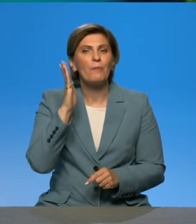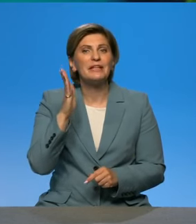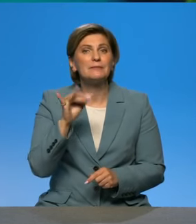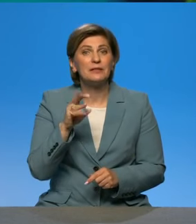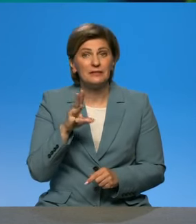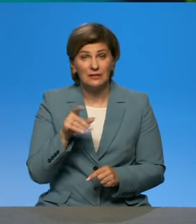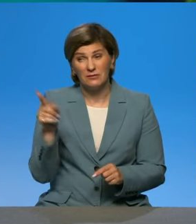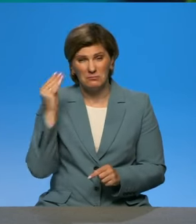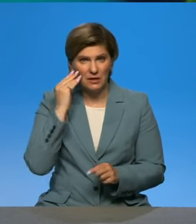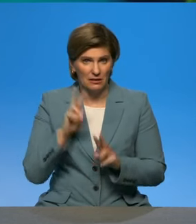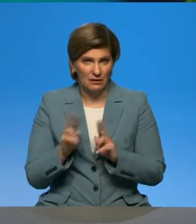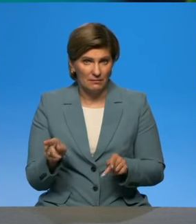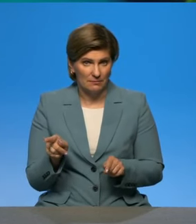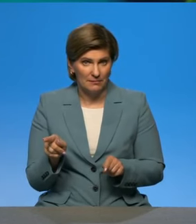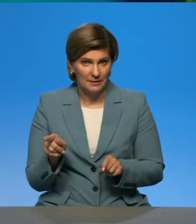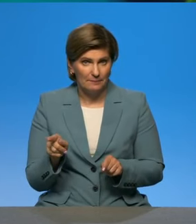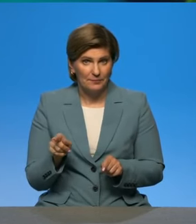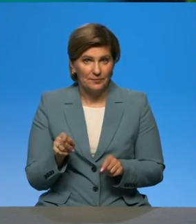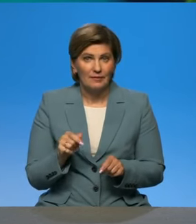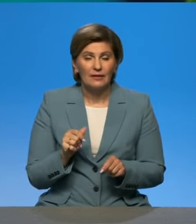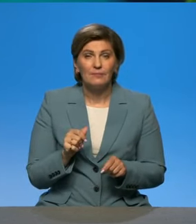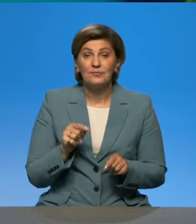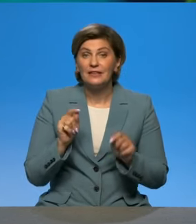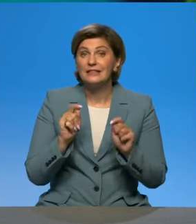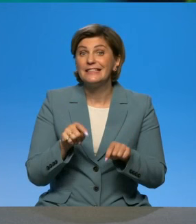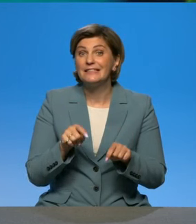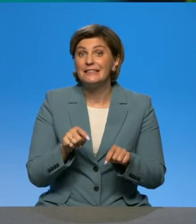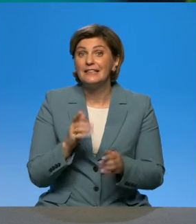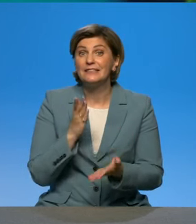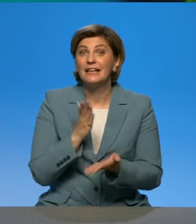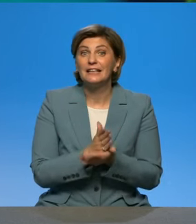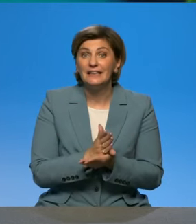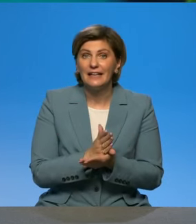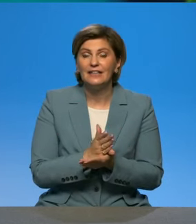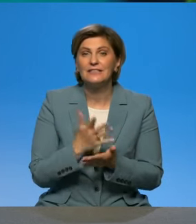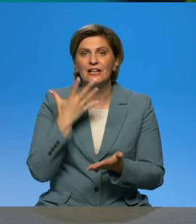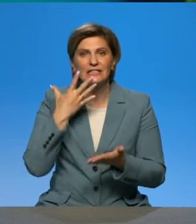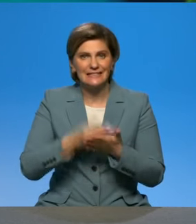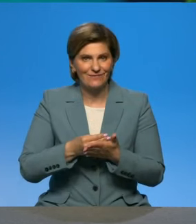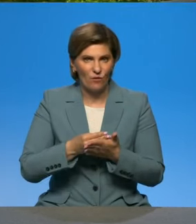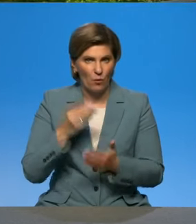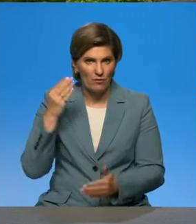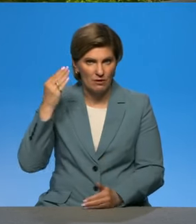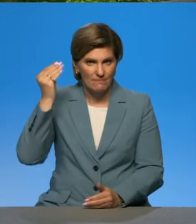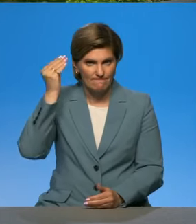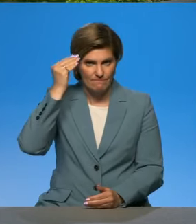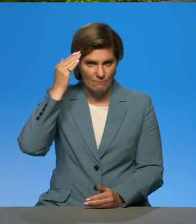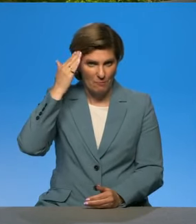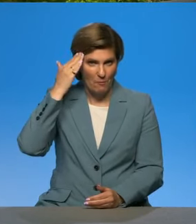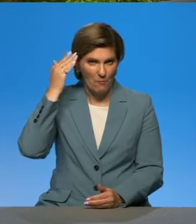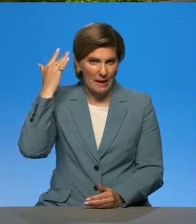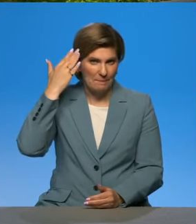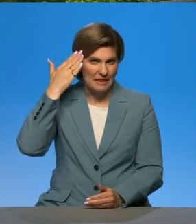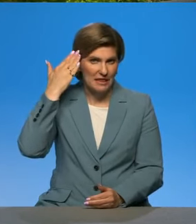приблизительно такая же ситуация. И здесь есть определенный менталитет, понимаете, если ты